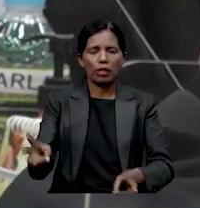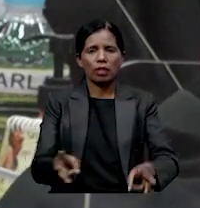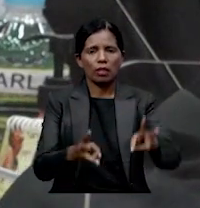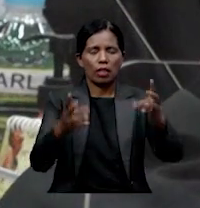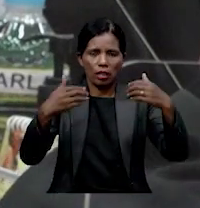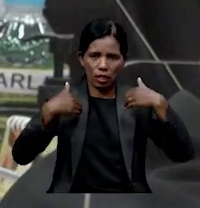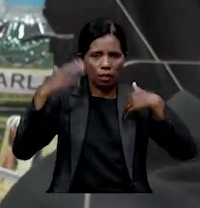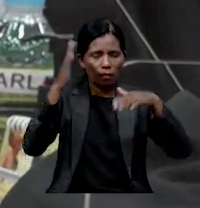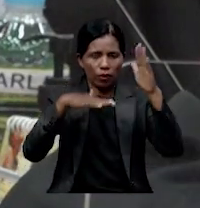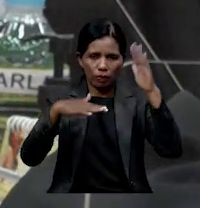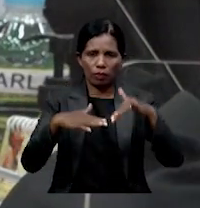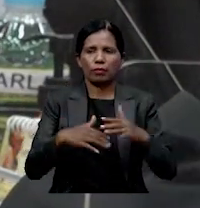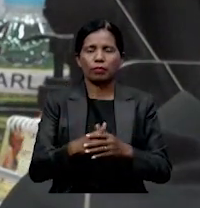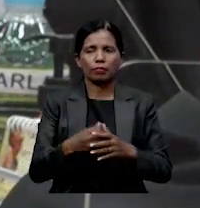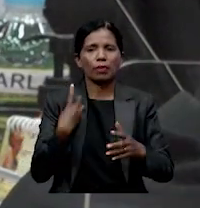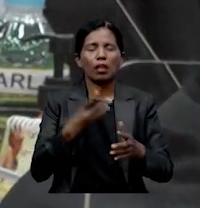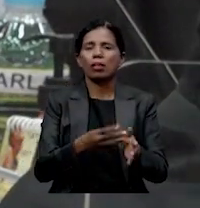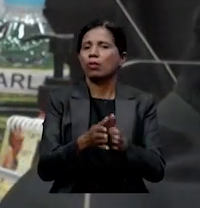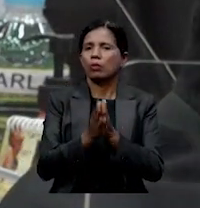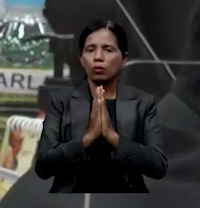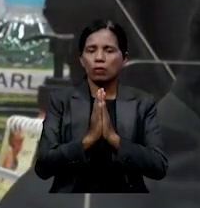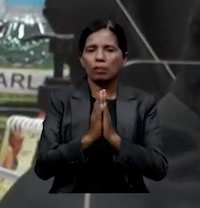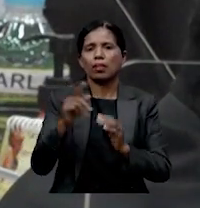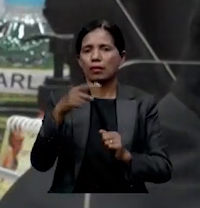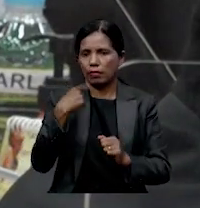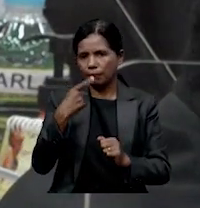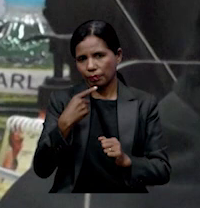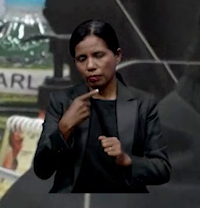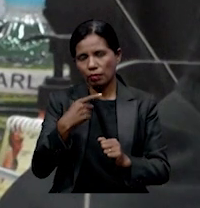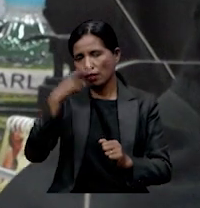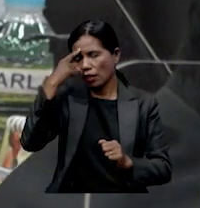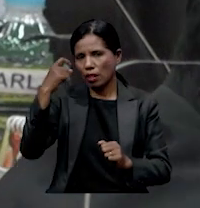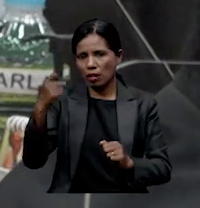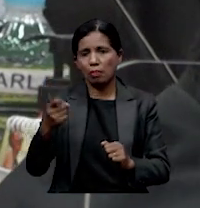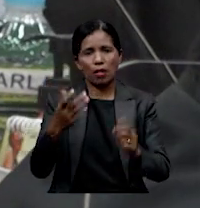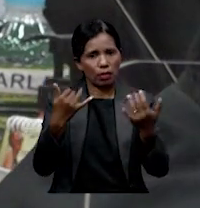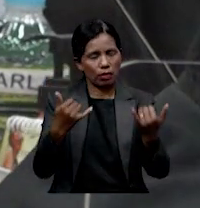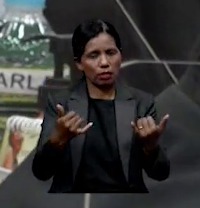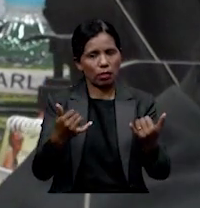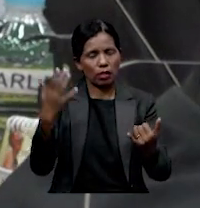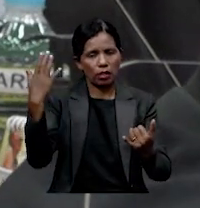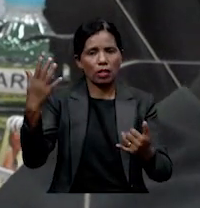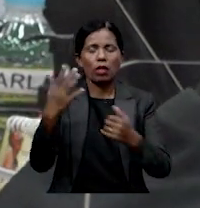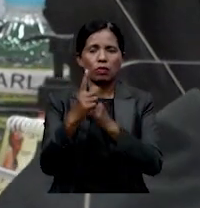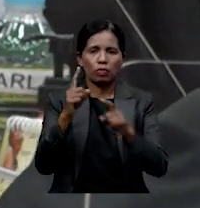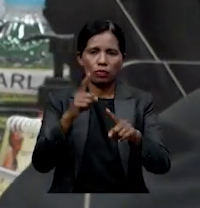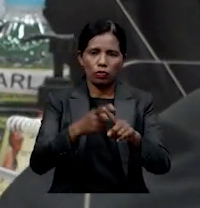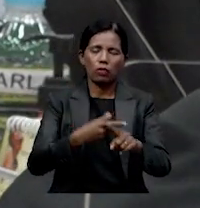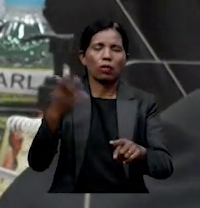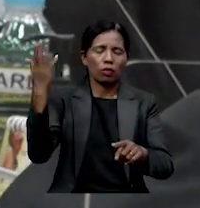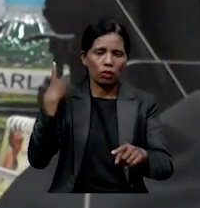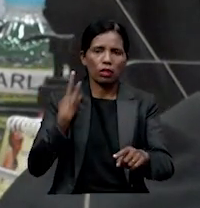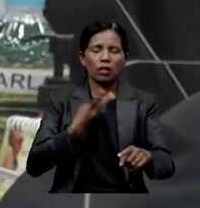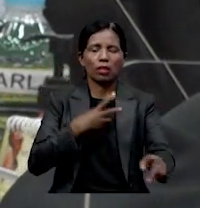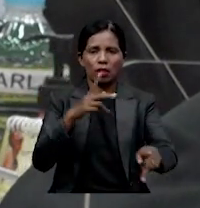problema, ita tu husu base. Tamba realidade, iha fulan hirak liuba itania ema